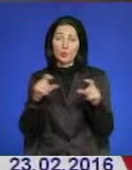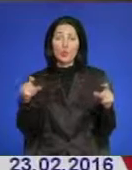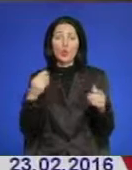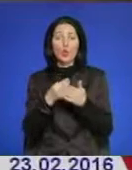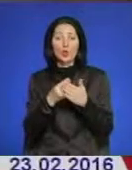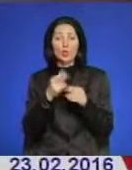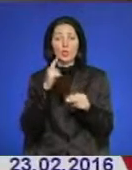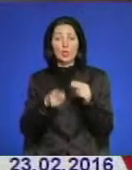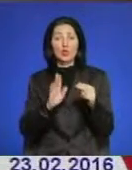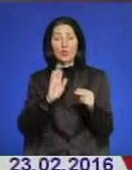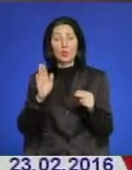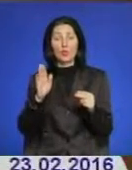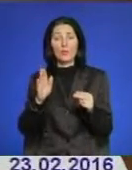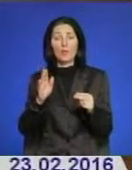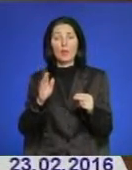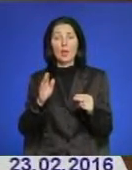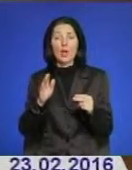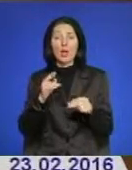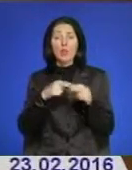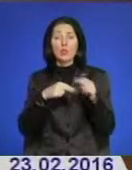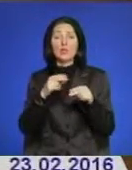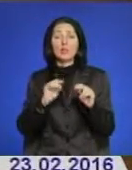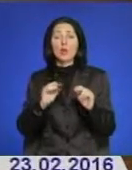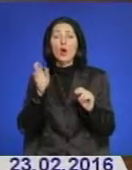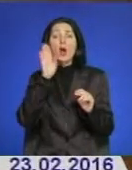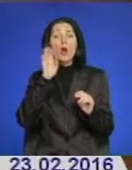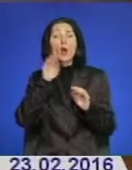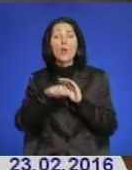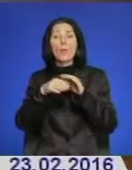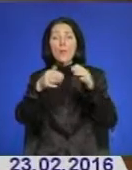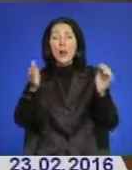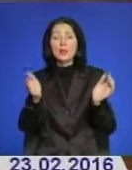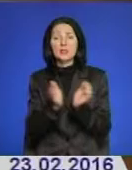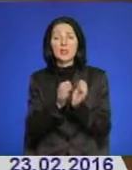буде будівництво басейну в Козовій у школі, загальноосвітній середній школі.